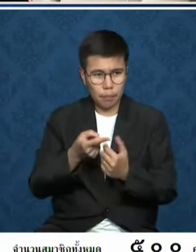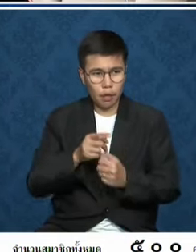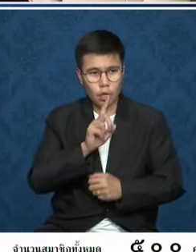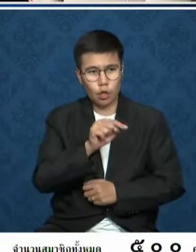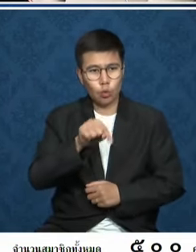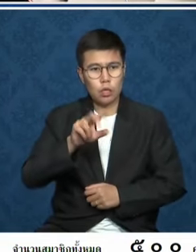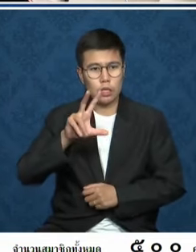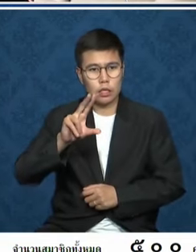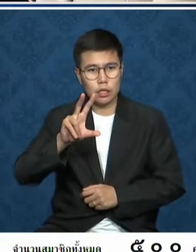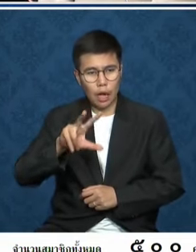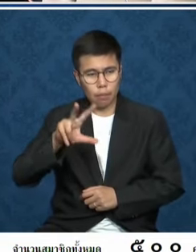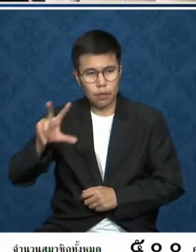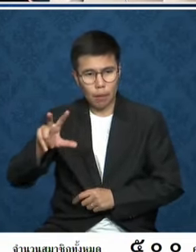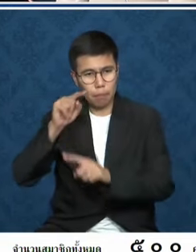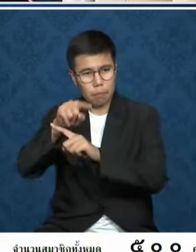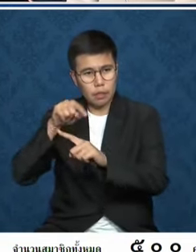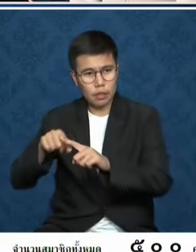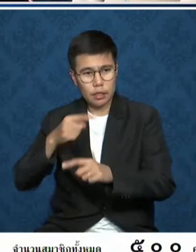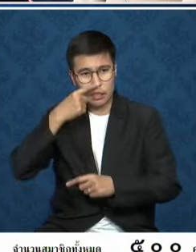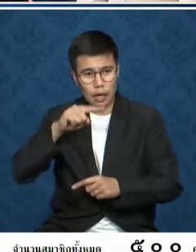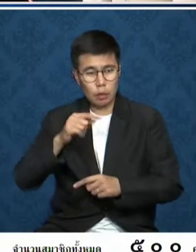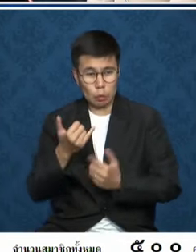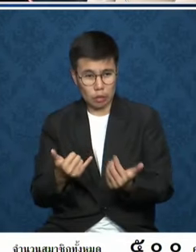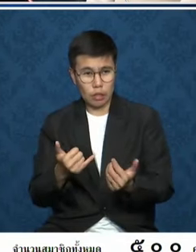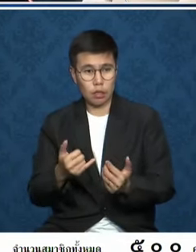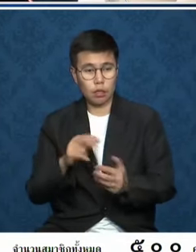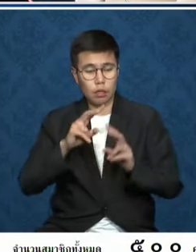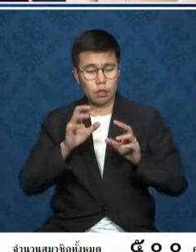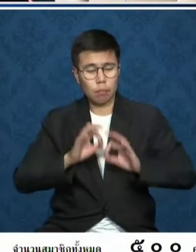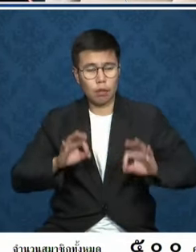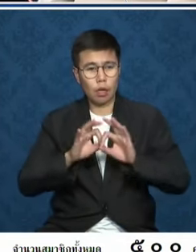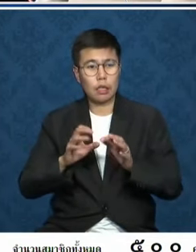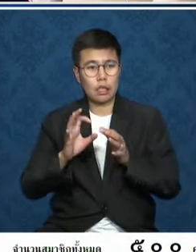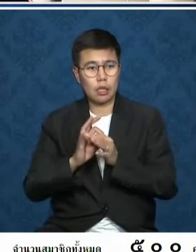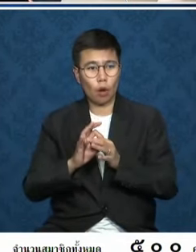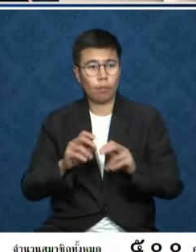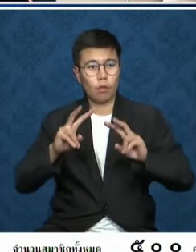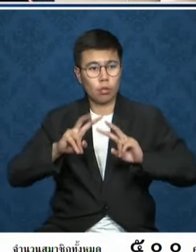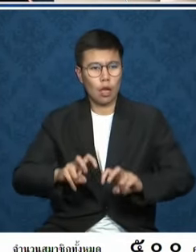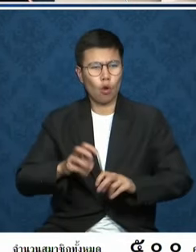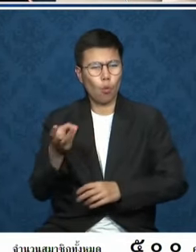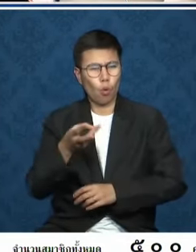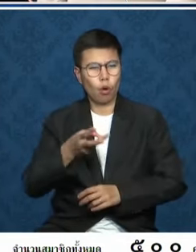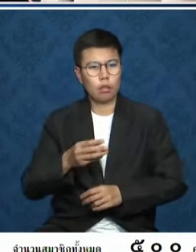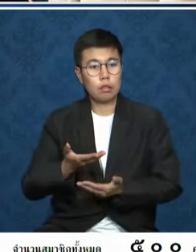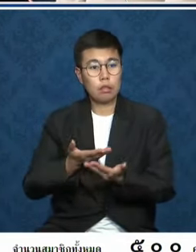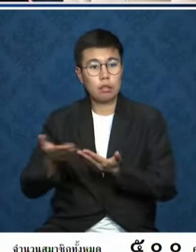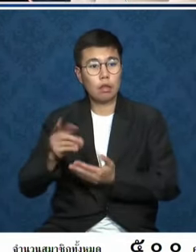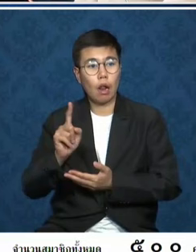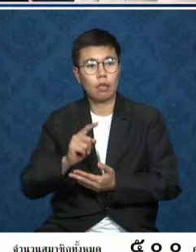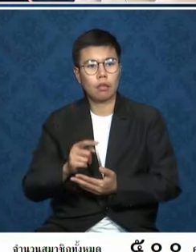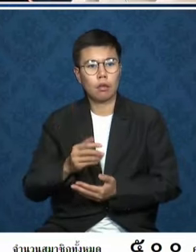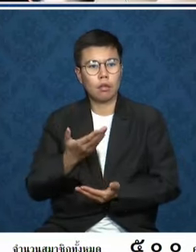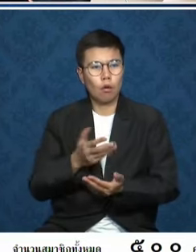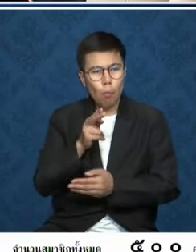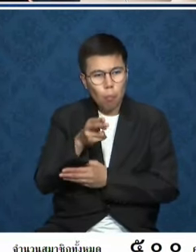3 เทานั้นสะท้อนว่าประเทศไยให้ความสำคัญกับงานวิจัมากงอยแ่ไหนมัทแต่ไปซื้ออiéุให้กองทับ